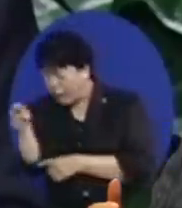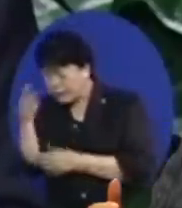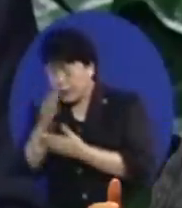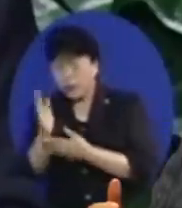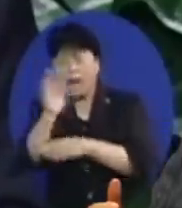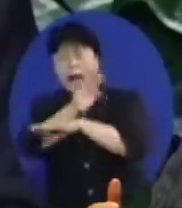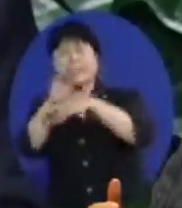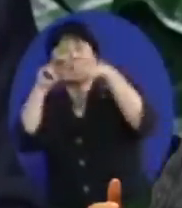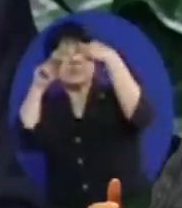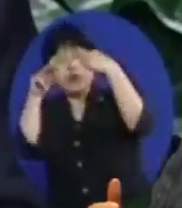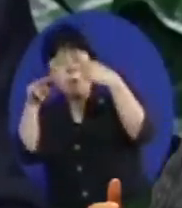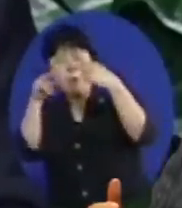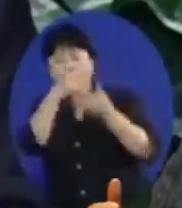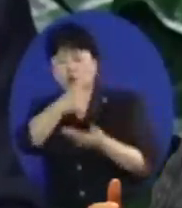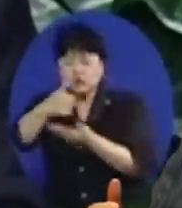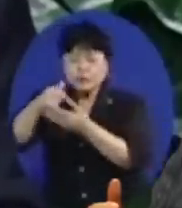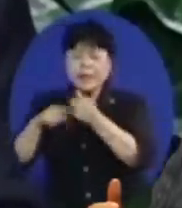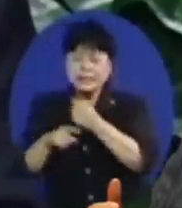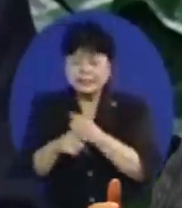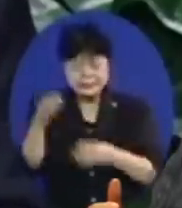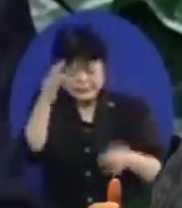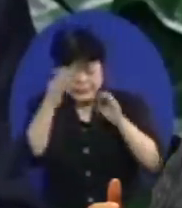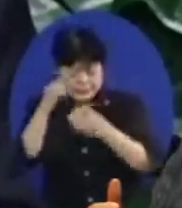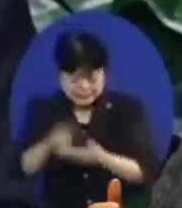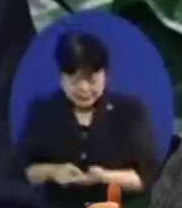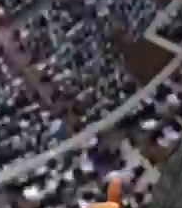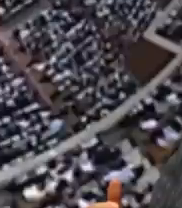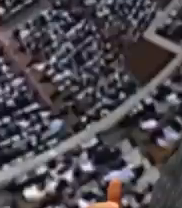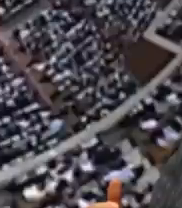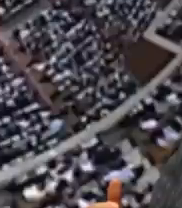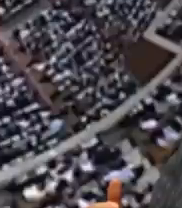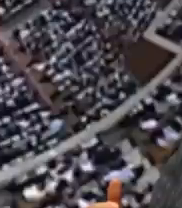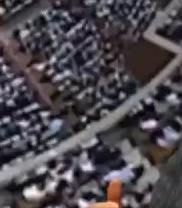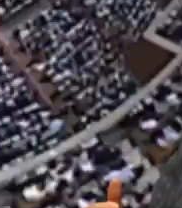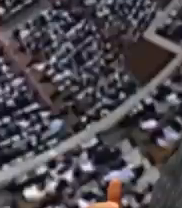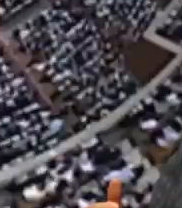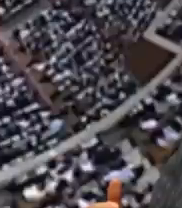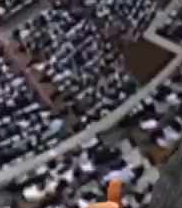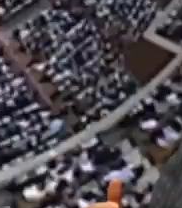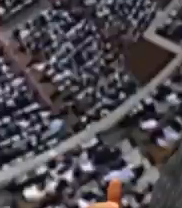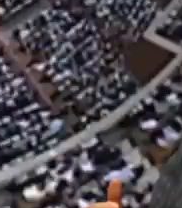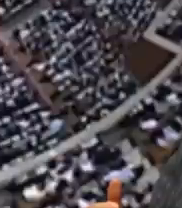하늘을 쳐다보고 주님의 뜻을 찾아서 믿게 하여 주시옵소서.